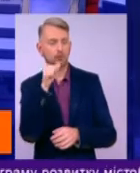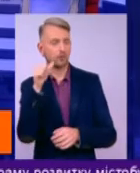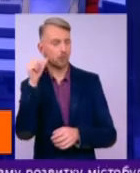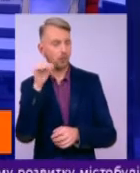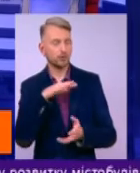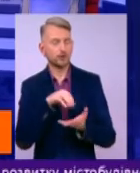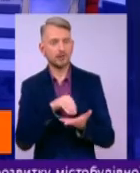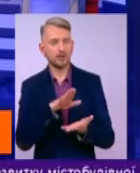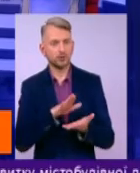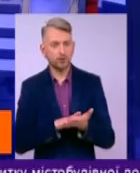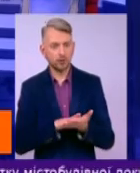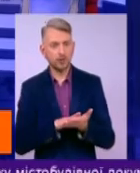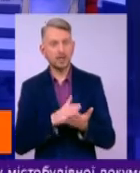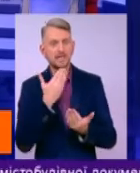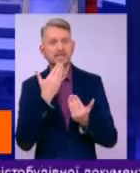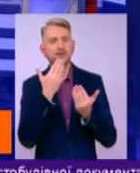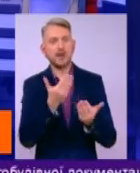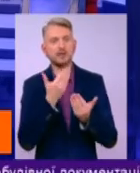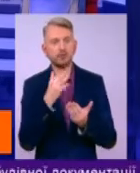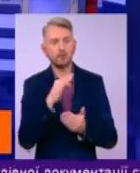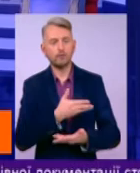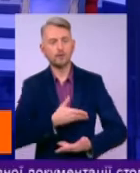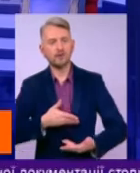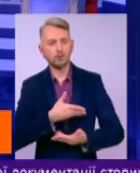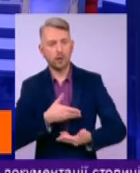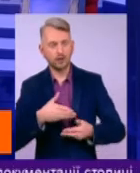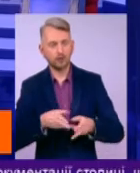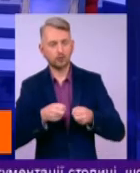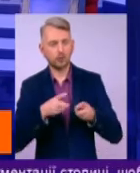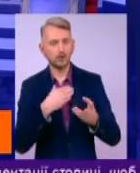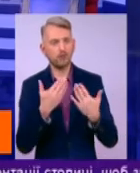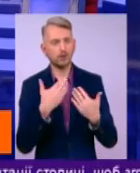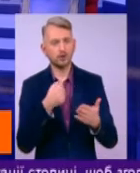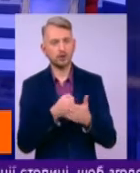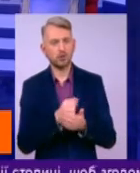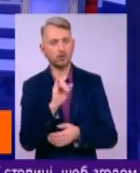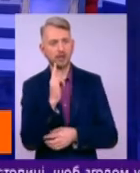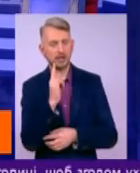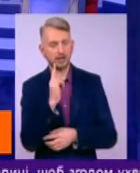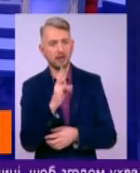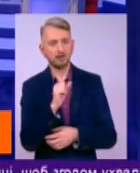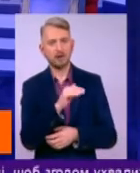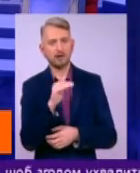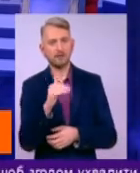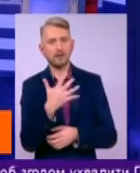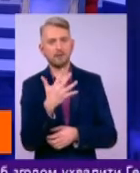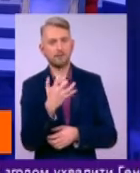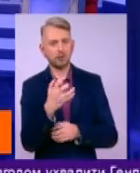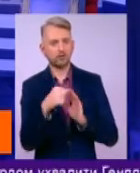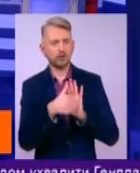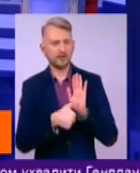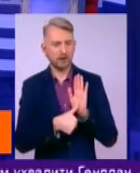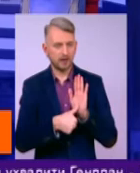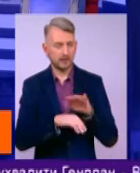було зафіксовано звернення стосовно сексуальних злочинів по відношенню до дитини на рівні